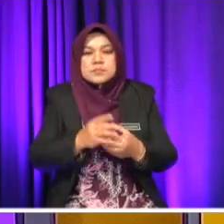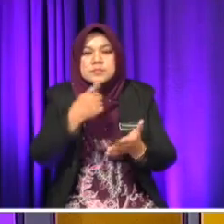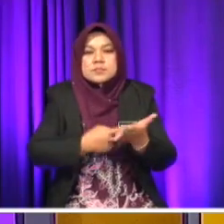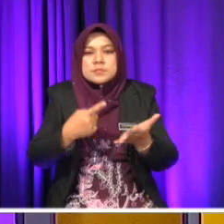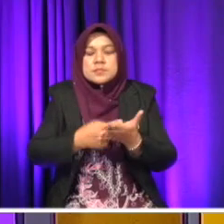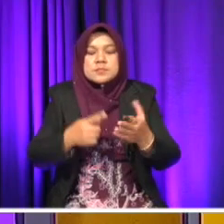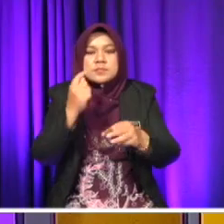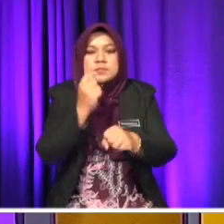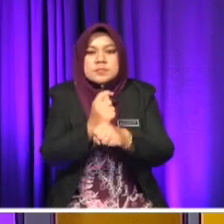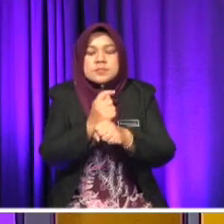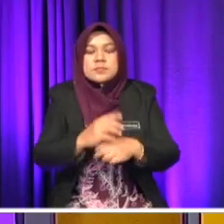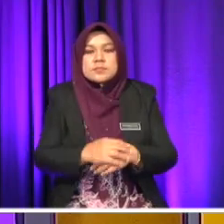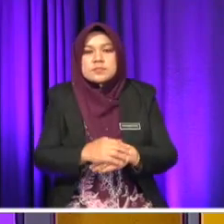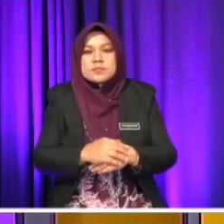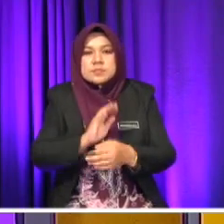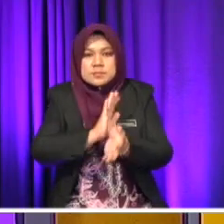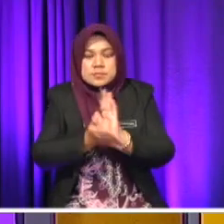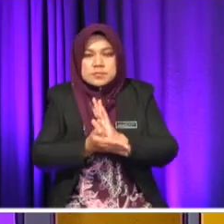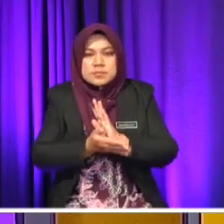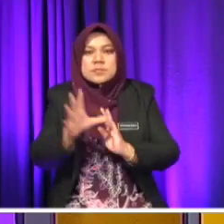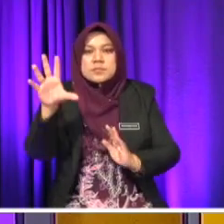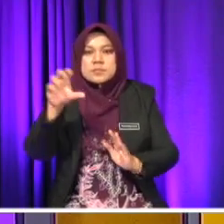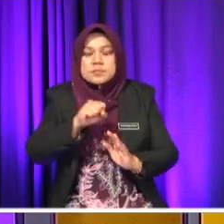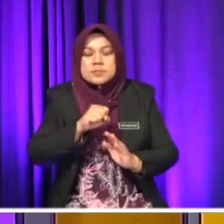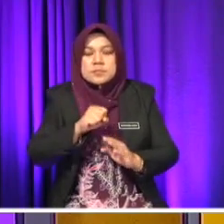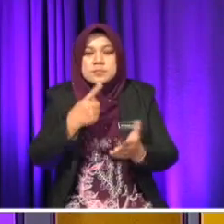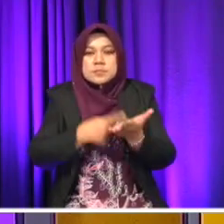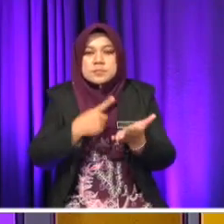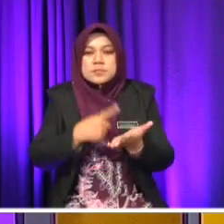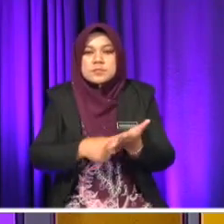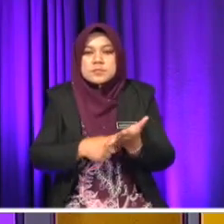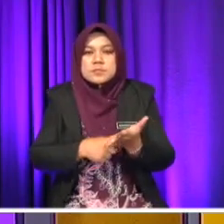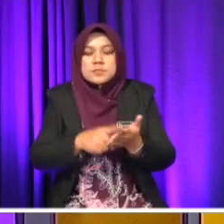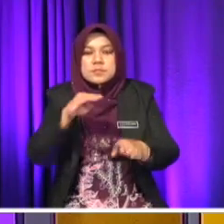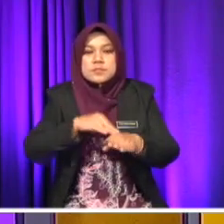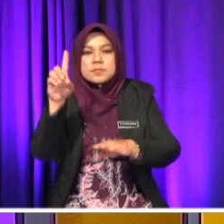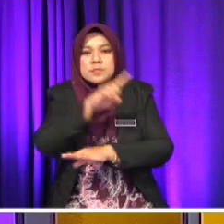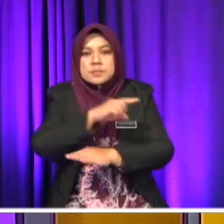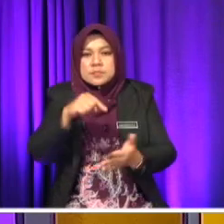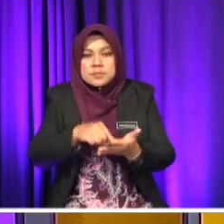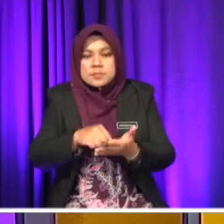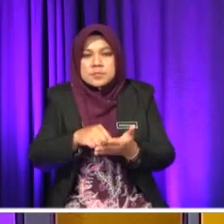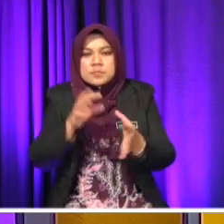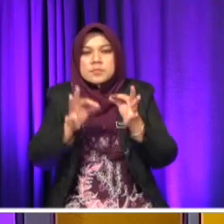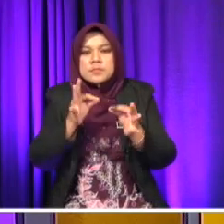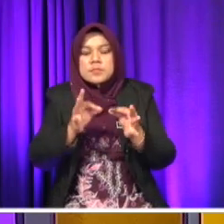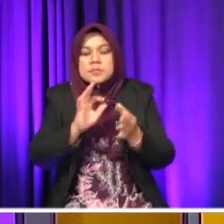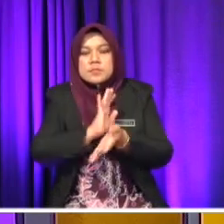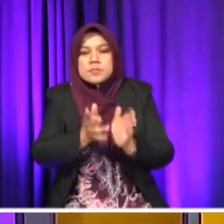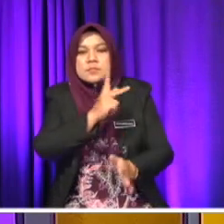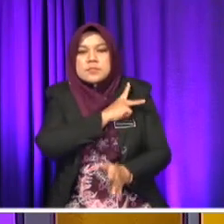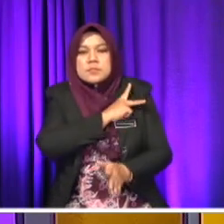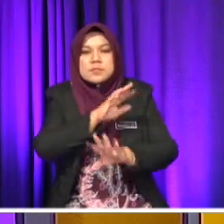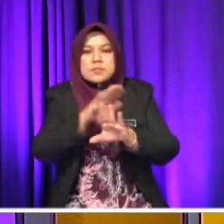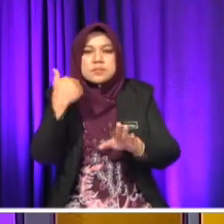tugasan itu jadi Ambillah intipati perbincangan pada hari ini Supaya kalau jadi ketua-ketua yang